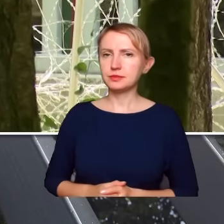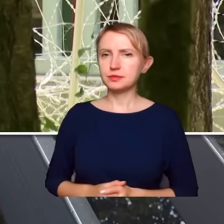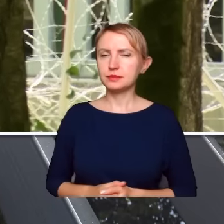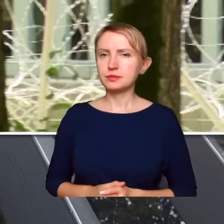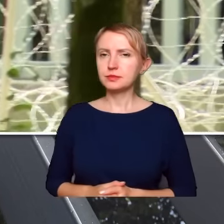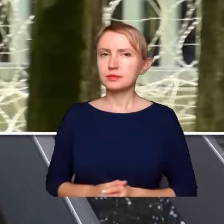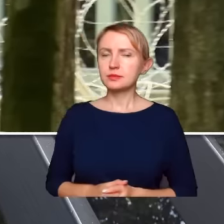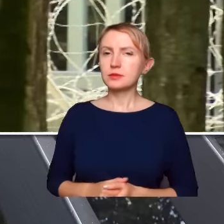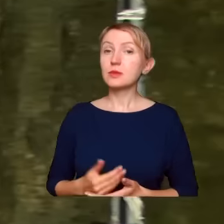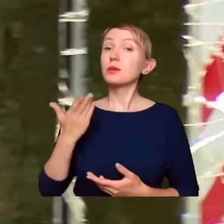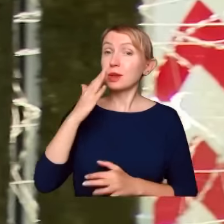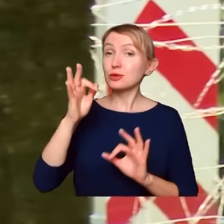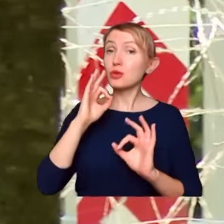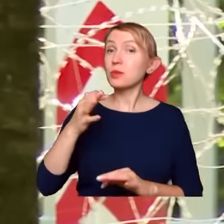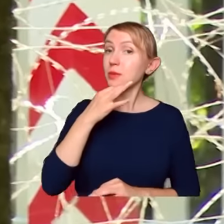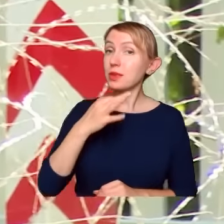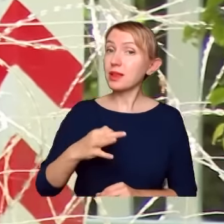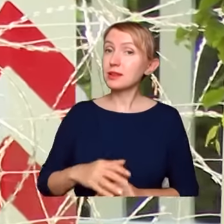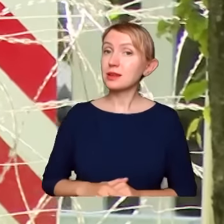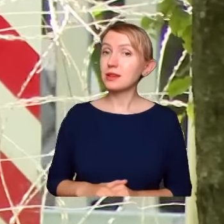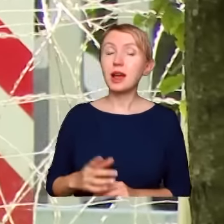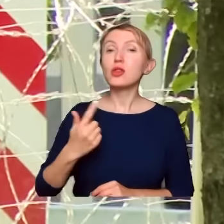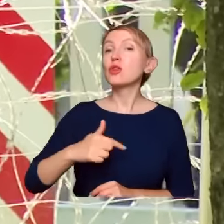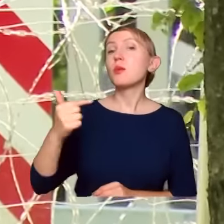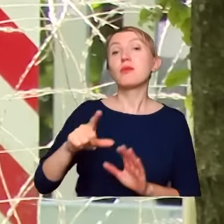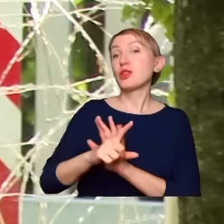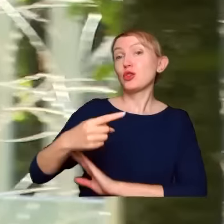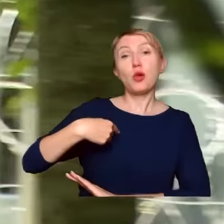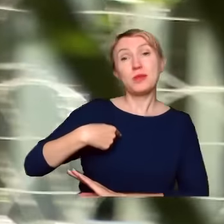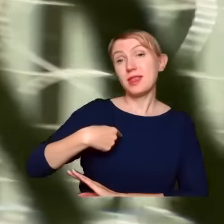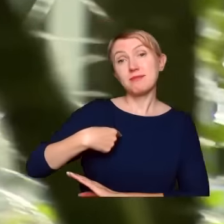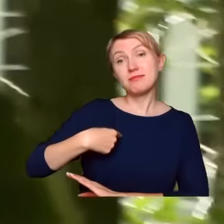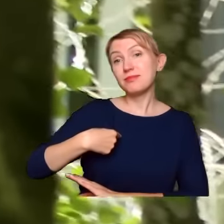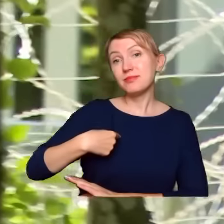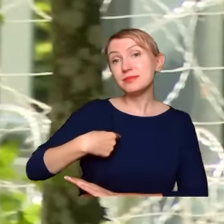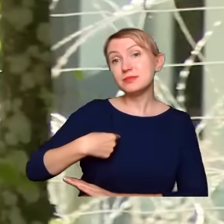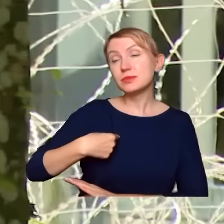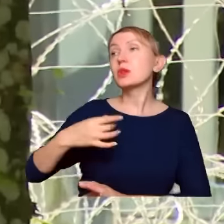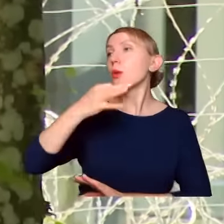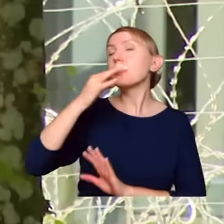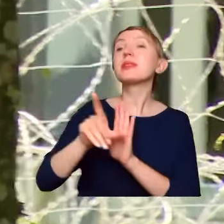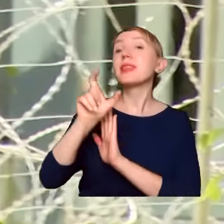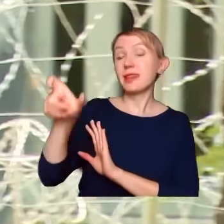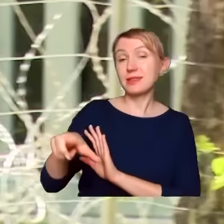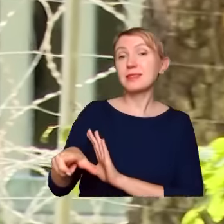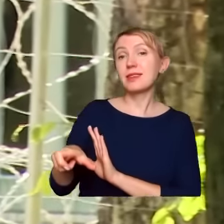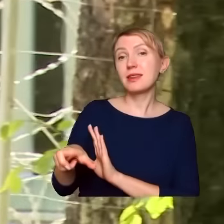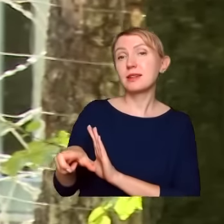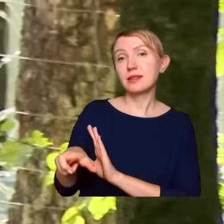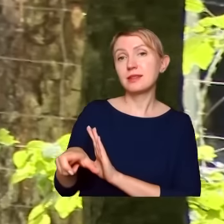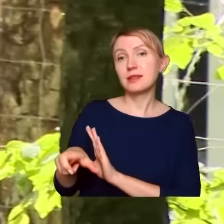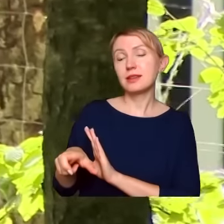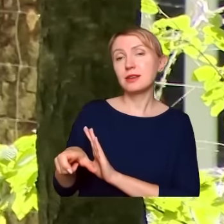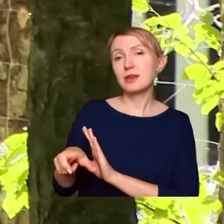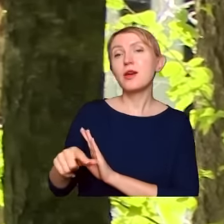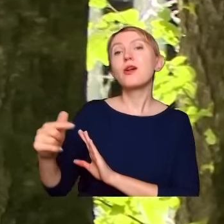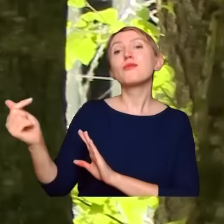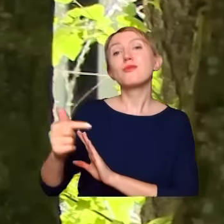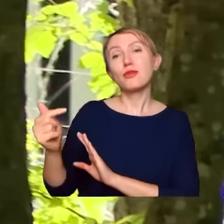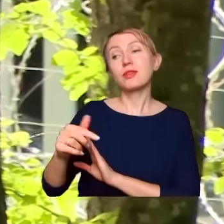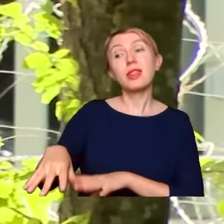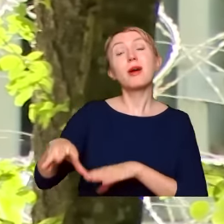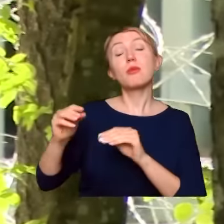bardzo dobre pytanie, tylko że nie powinno być kierowane do mnie. To jest pytanie doskonałe, które powinno w pierwszym